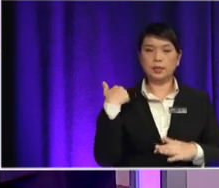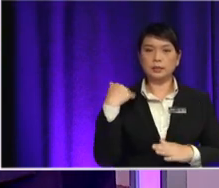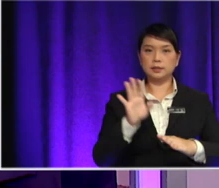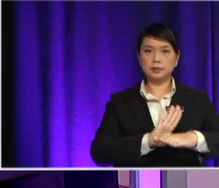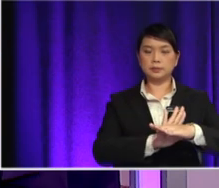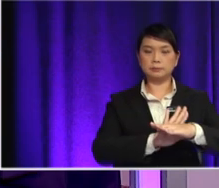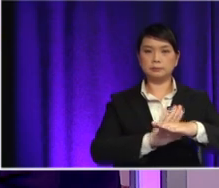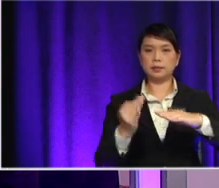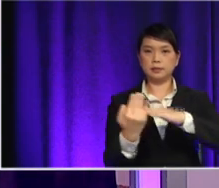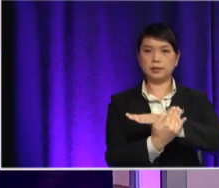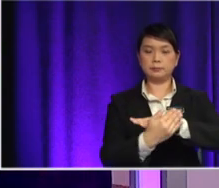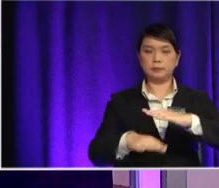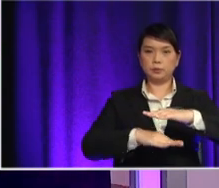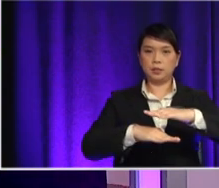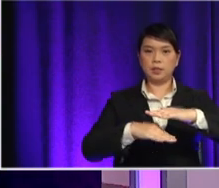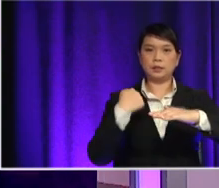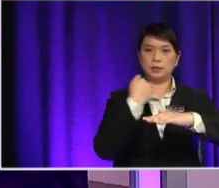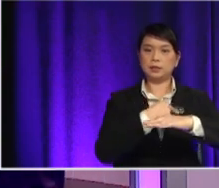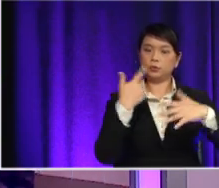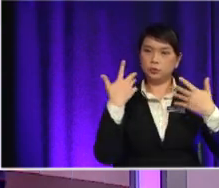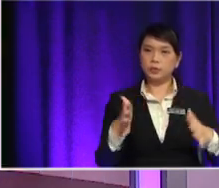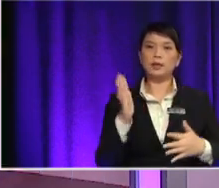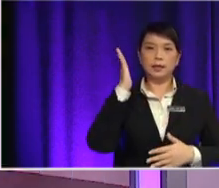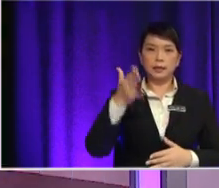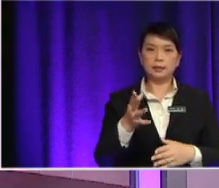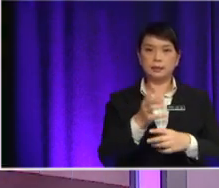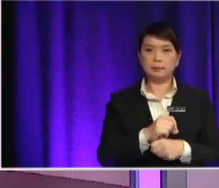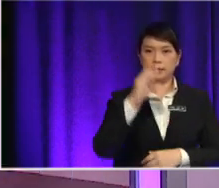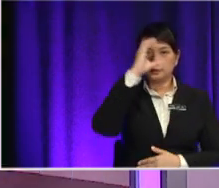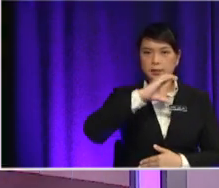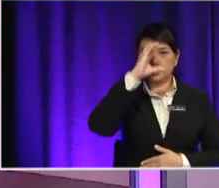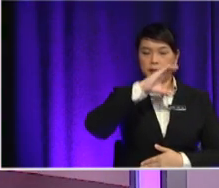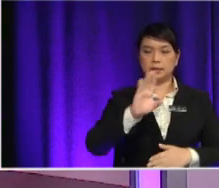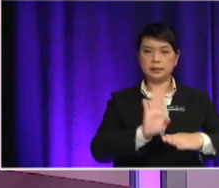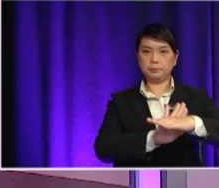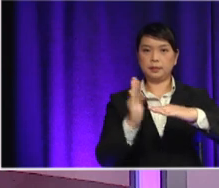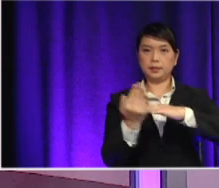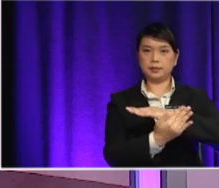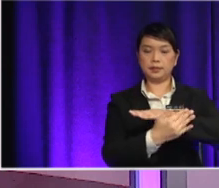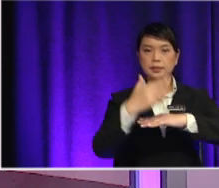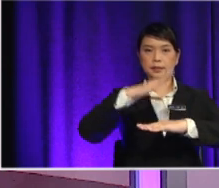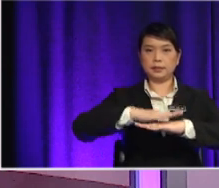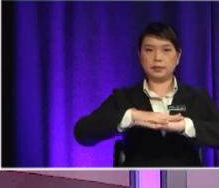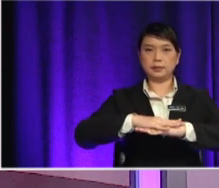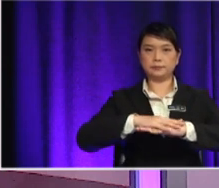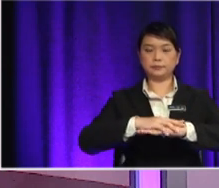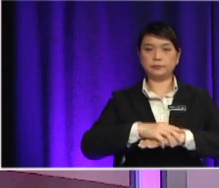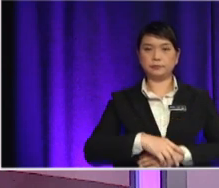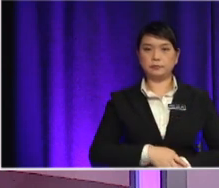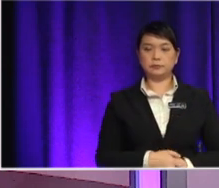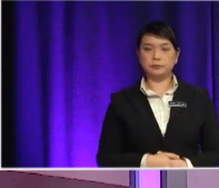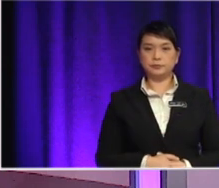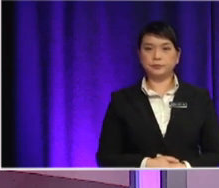mencari sempadan atas. Bezanya sempadan atas kita akan guna had atas. Had atas di kelas